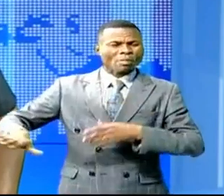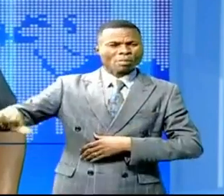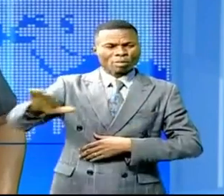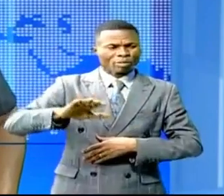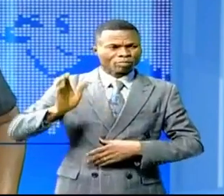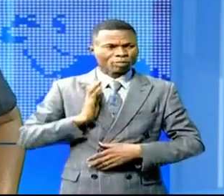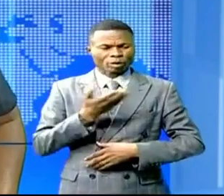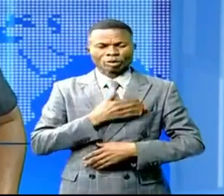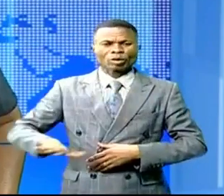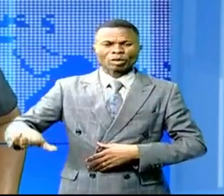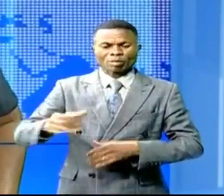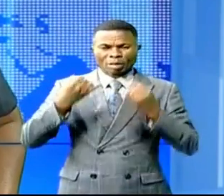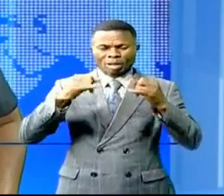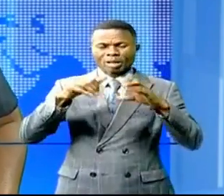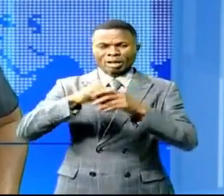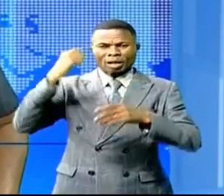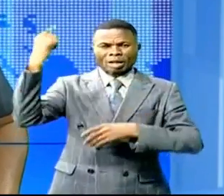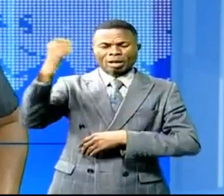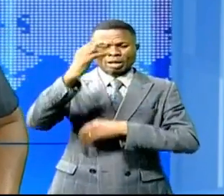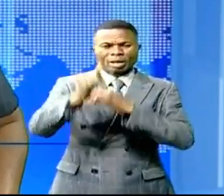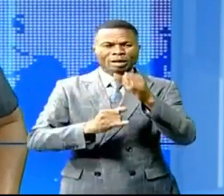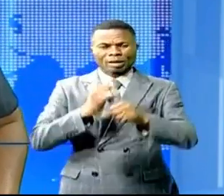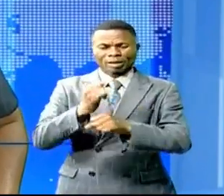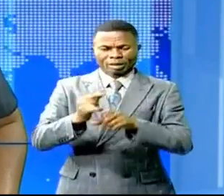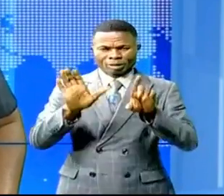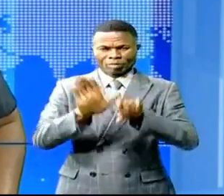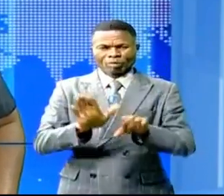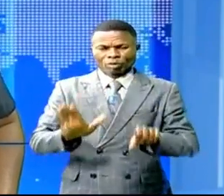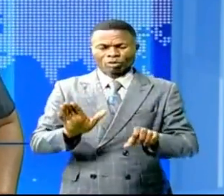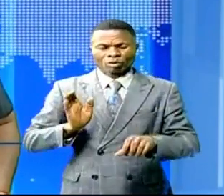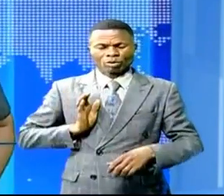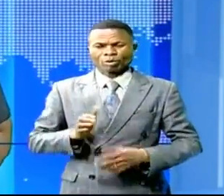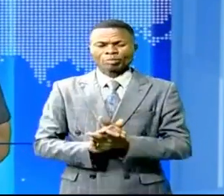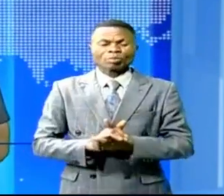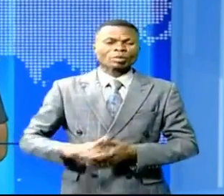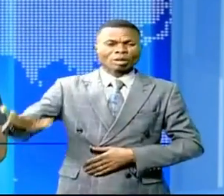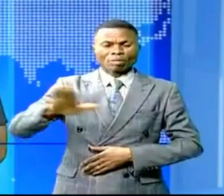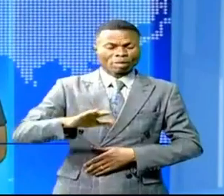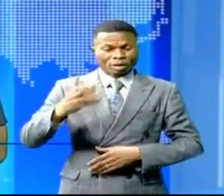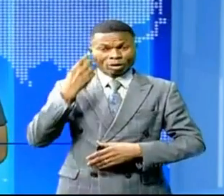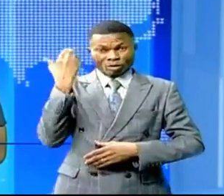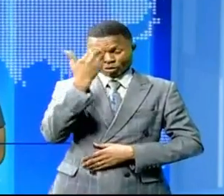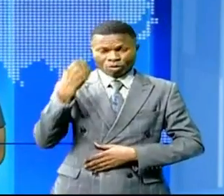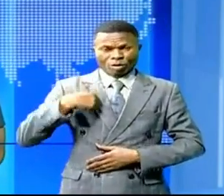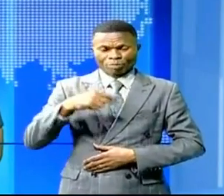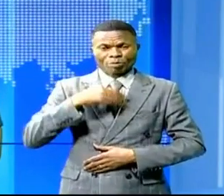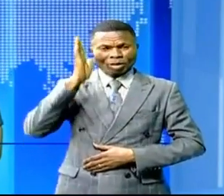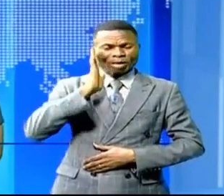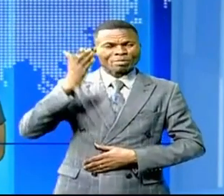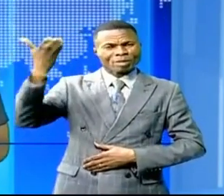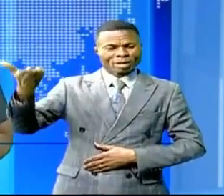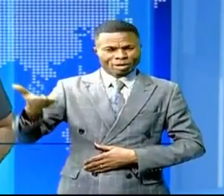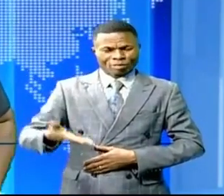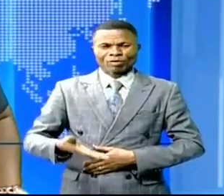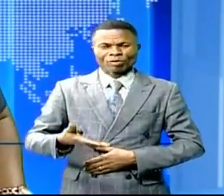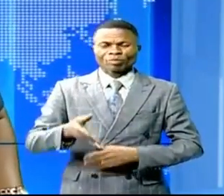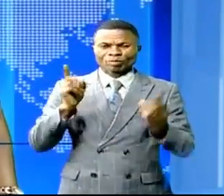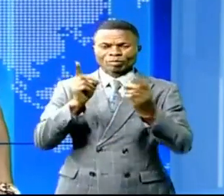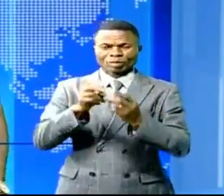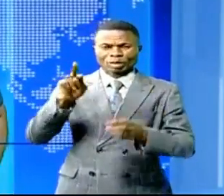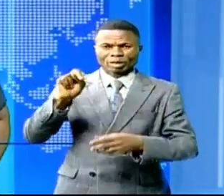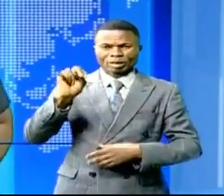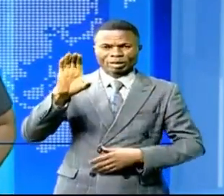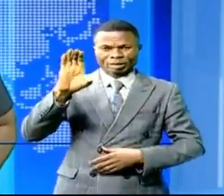de l'actualité à travers la République démocratique du Congo, du partout. Vous nous suivez, soyez les bienvenus si vous nous